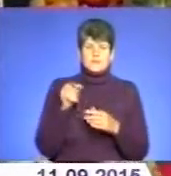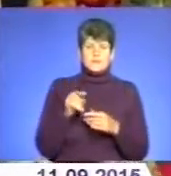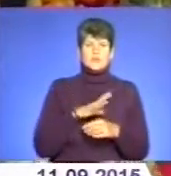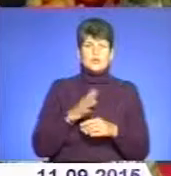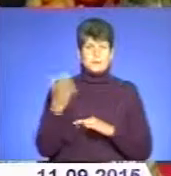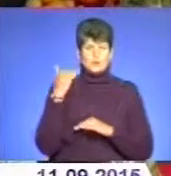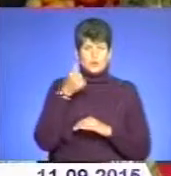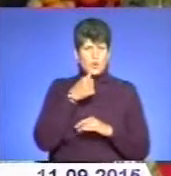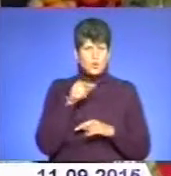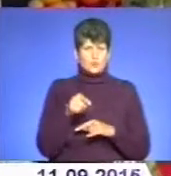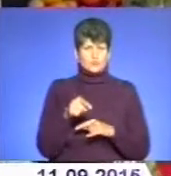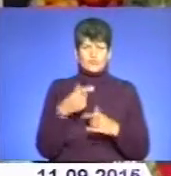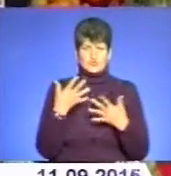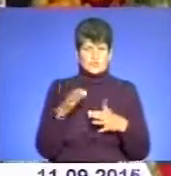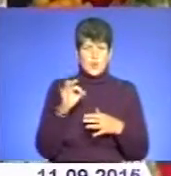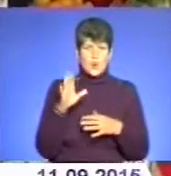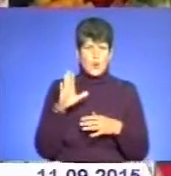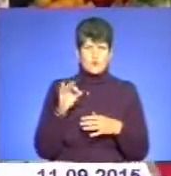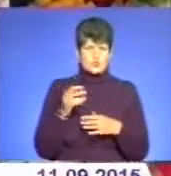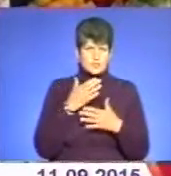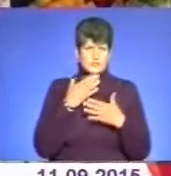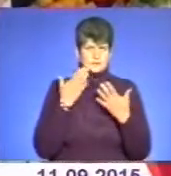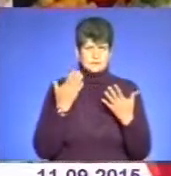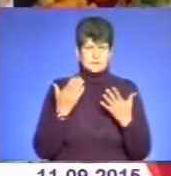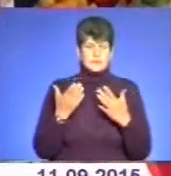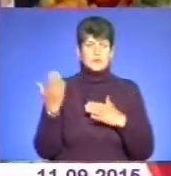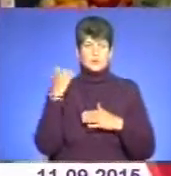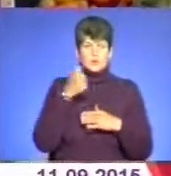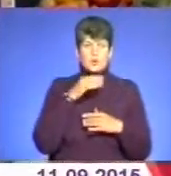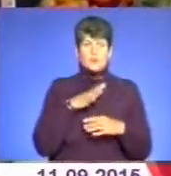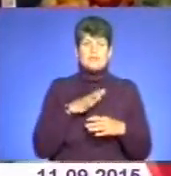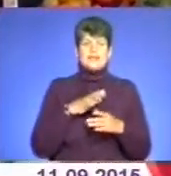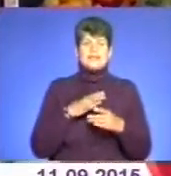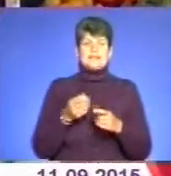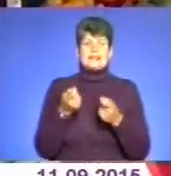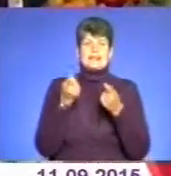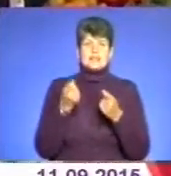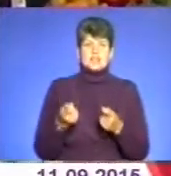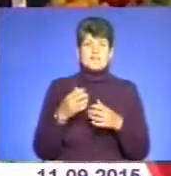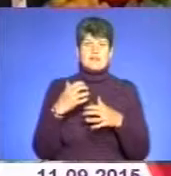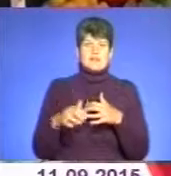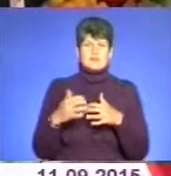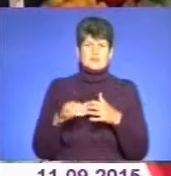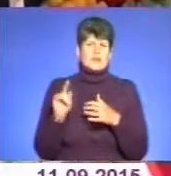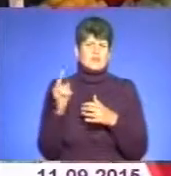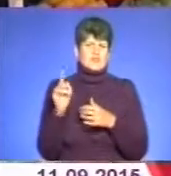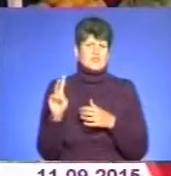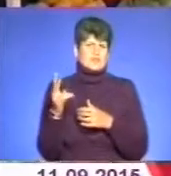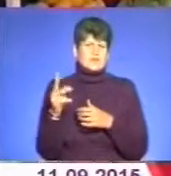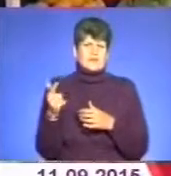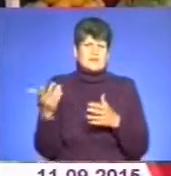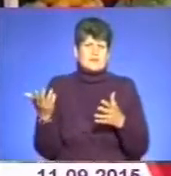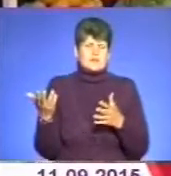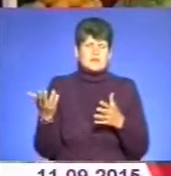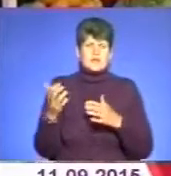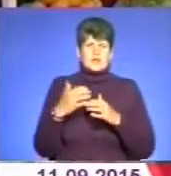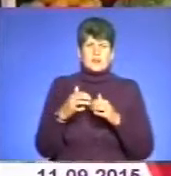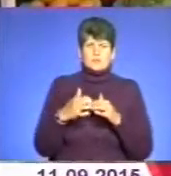минулого року, вже на овочі, фрукти не буде таких. Того року дуже капуста дешева була, ви рахуєте, не пам'ятаю, гривня чи 2 гривні, але капуста тоді